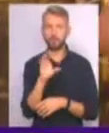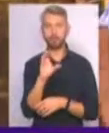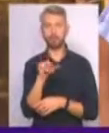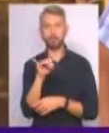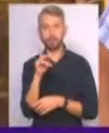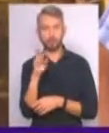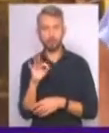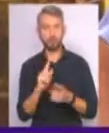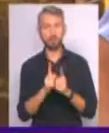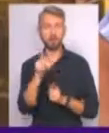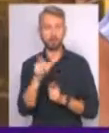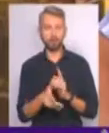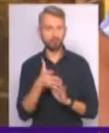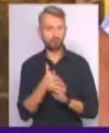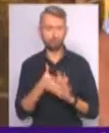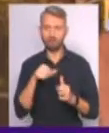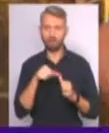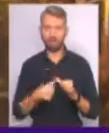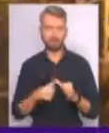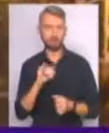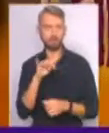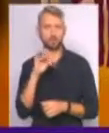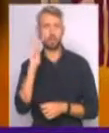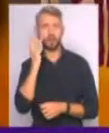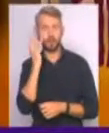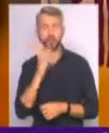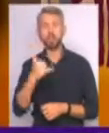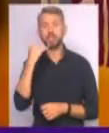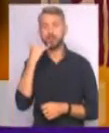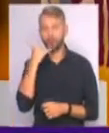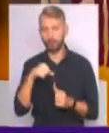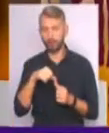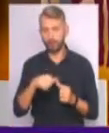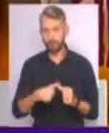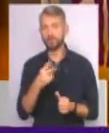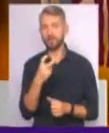перекладачем жестової мови Ігорем Бондаренко, телефоном студії